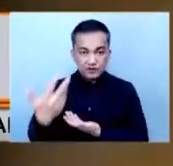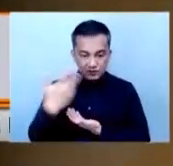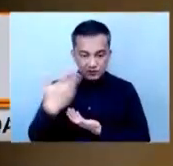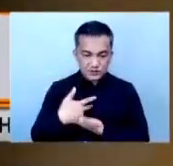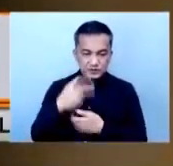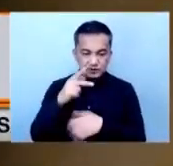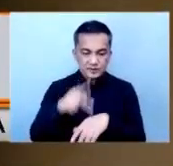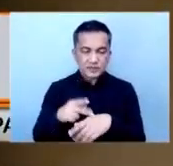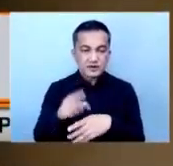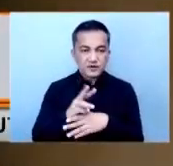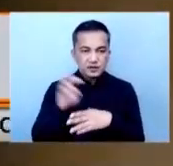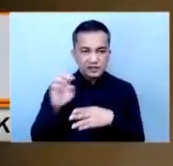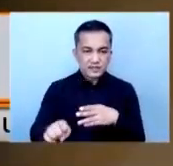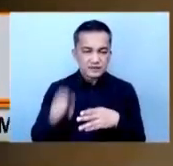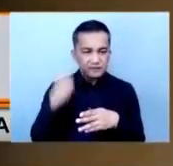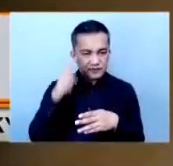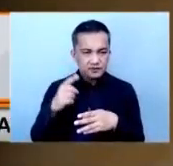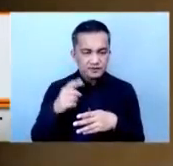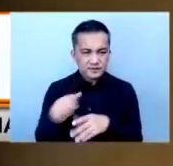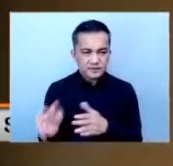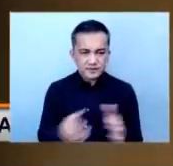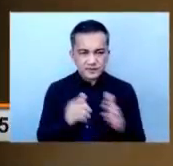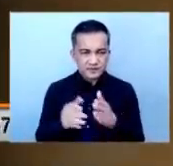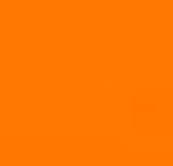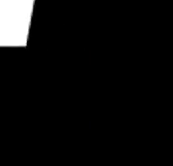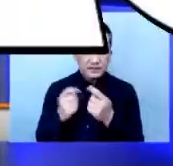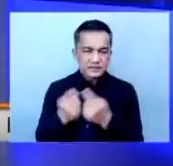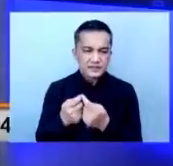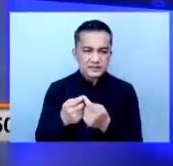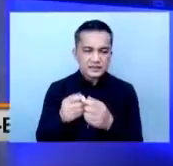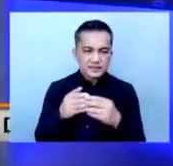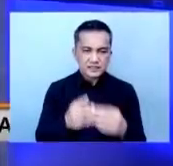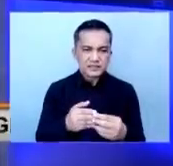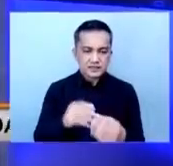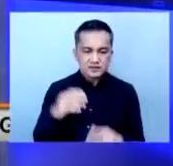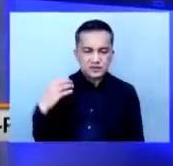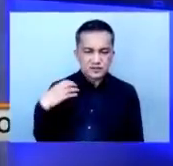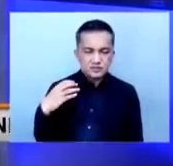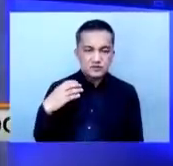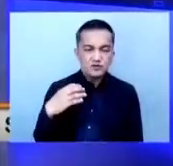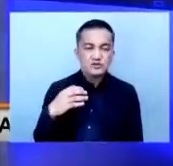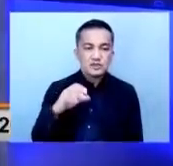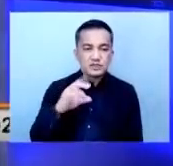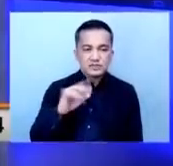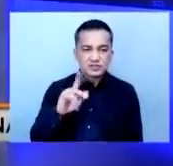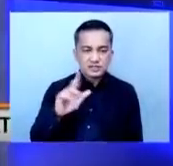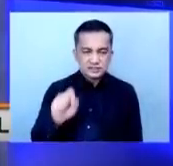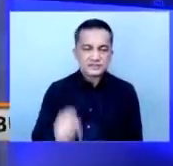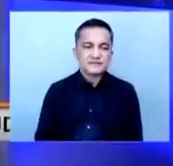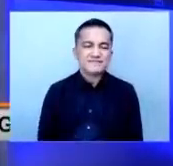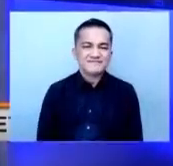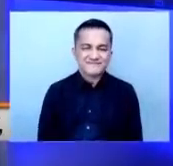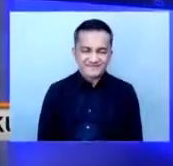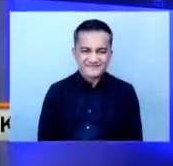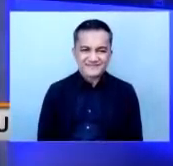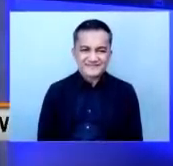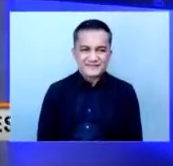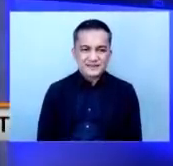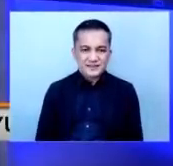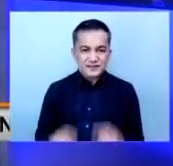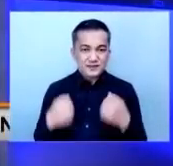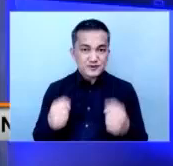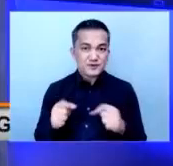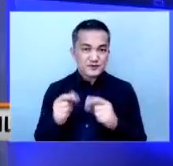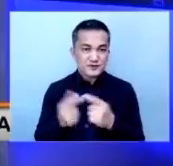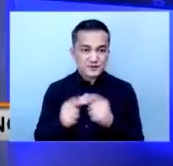preparasyon ng koponan na headed ni Coach Charles Tew. Ginulat ng strong group ang mundo sa balita, pati mga international news